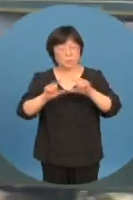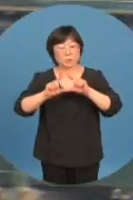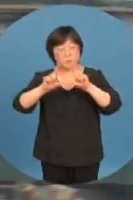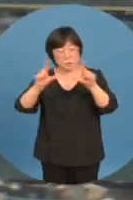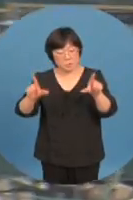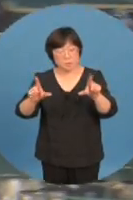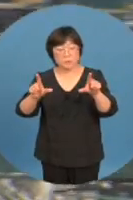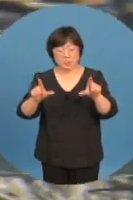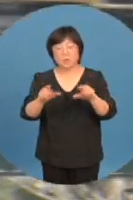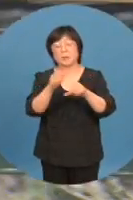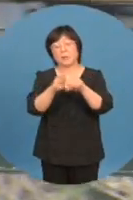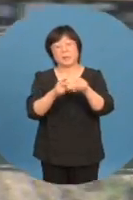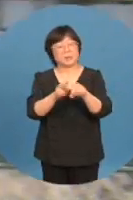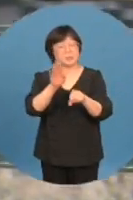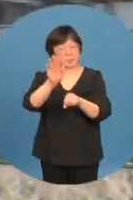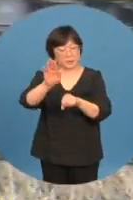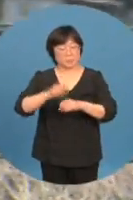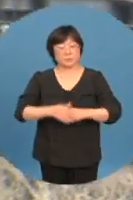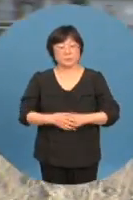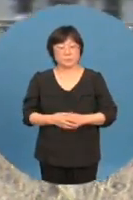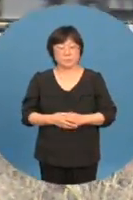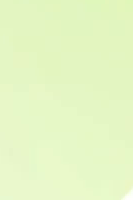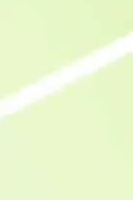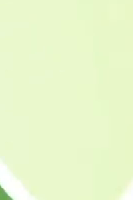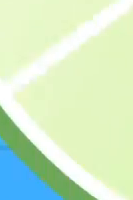ートを告げる列車です。